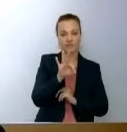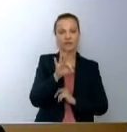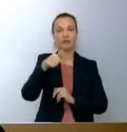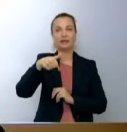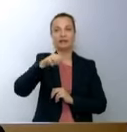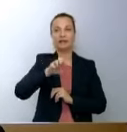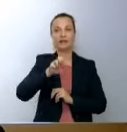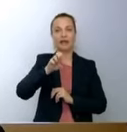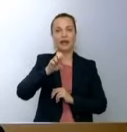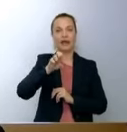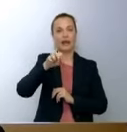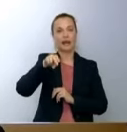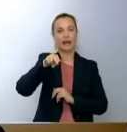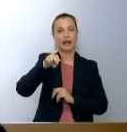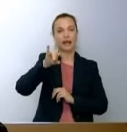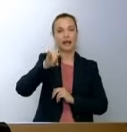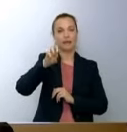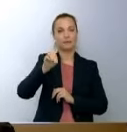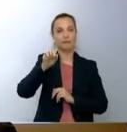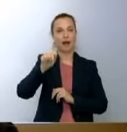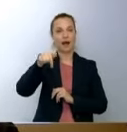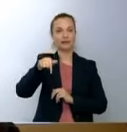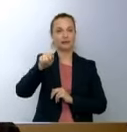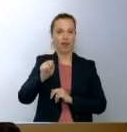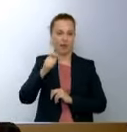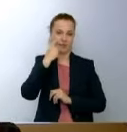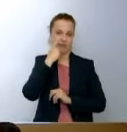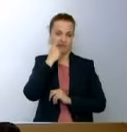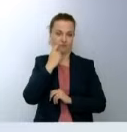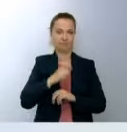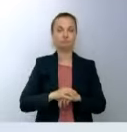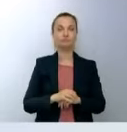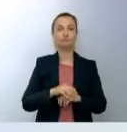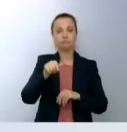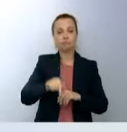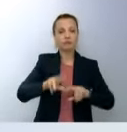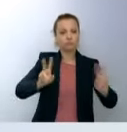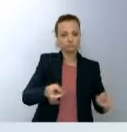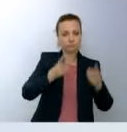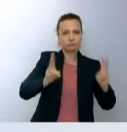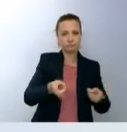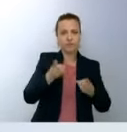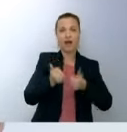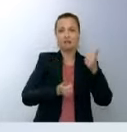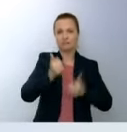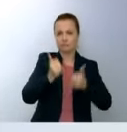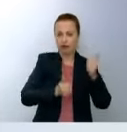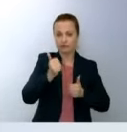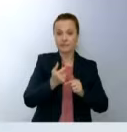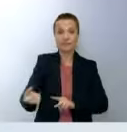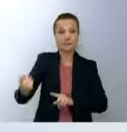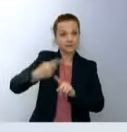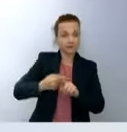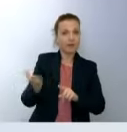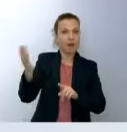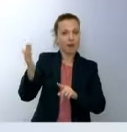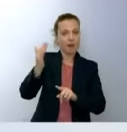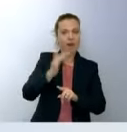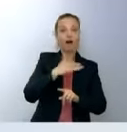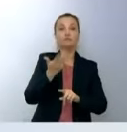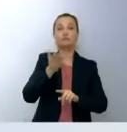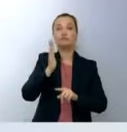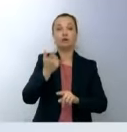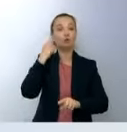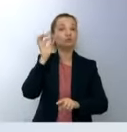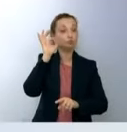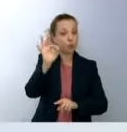να ακολουθήσουν τις εξετάσεις που έχουμε διαθέσιμες και πολλές περισσότερες και να καλυφθεί όλο το πρόγραμμα ώστε να κάνουμε τη μέγιστη δυνατή